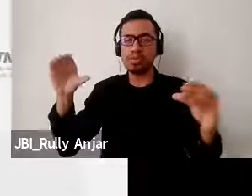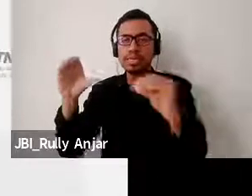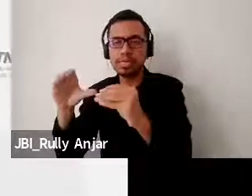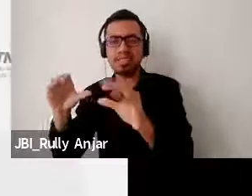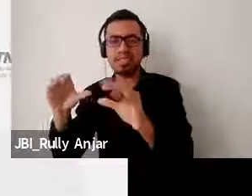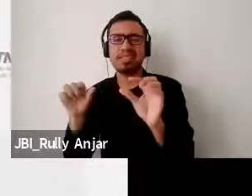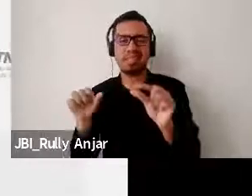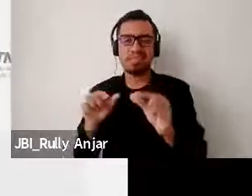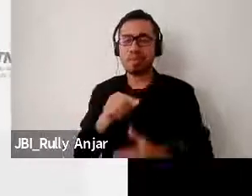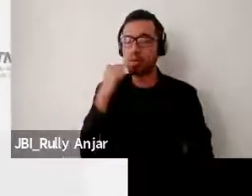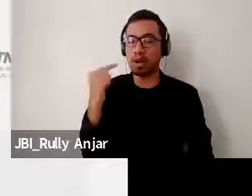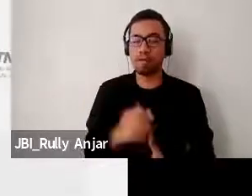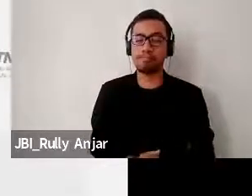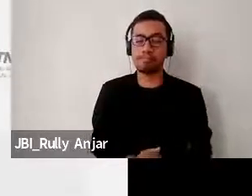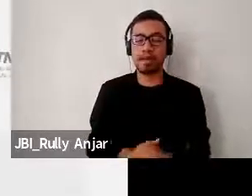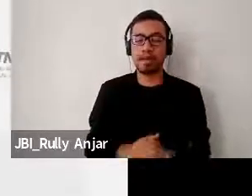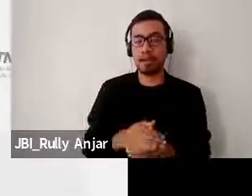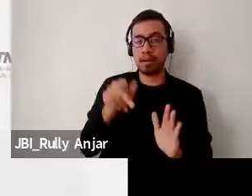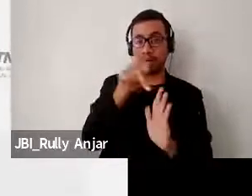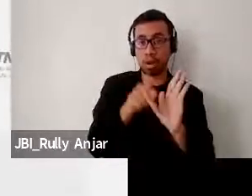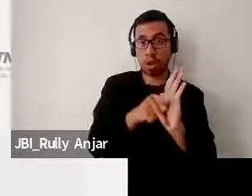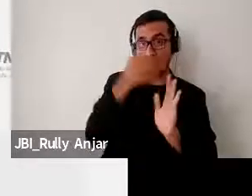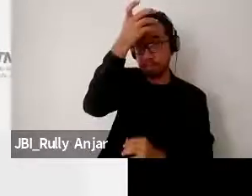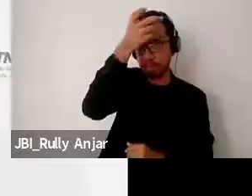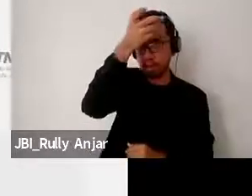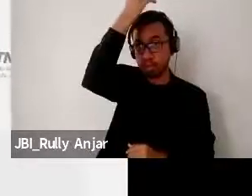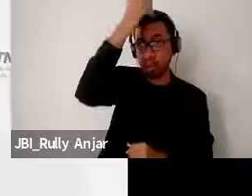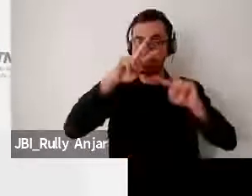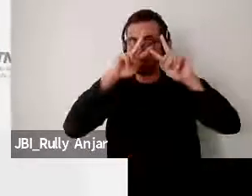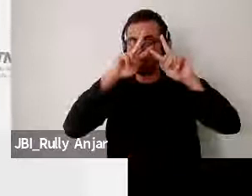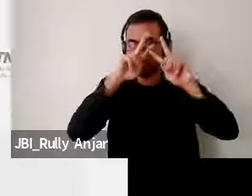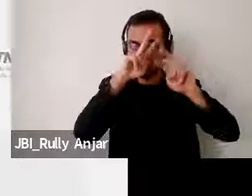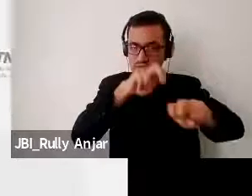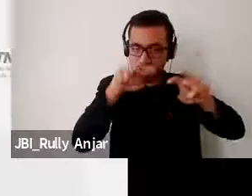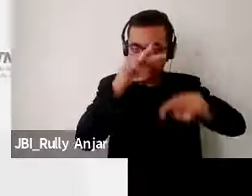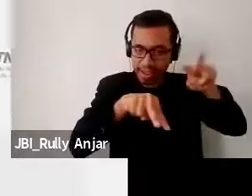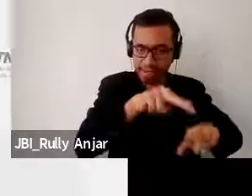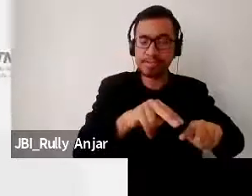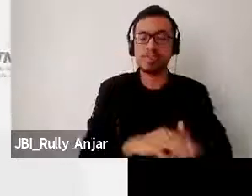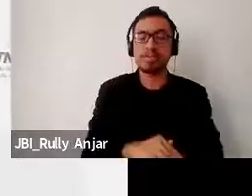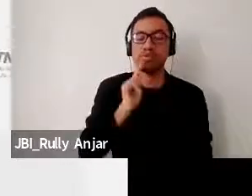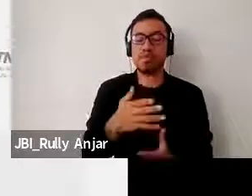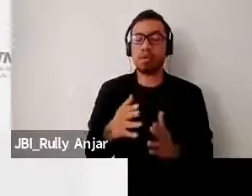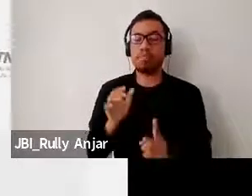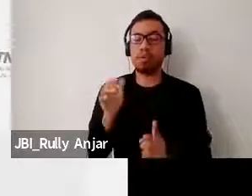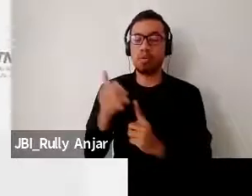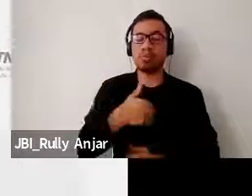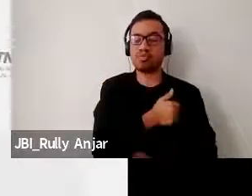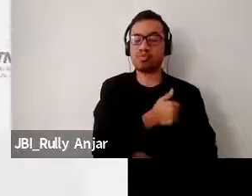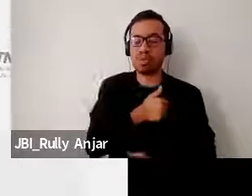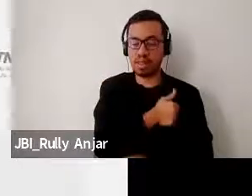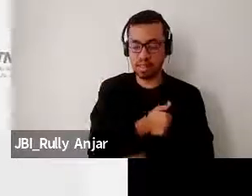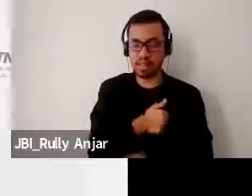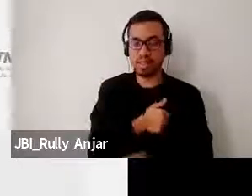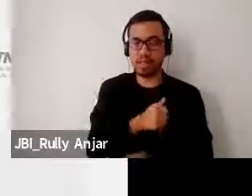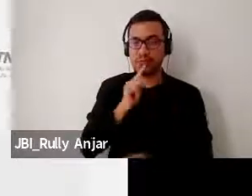program Mahkota juga bahwa untuk coverage penerimaan program perlindungan sosial ini, terutama yang bansos,